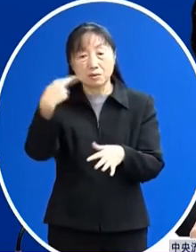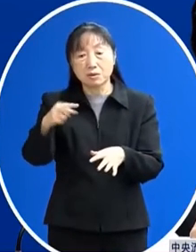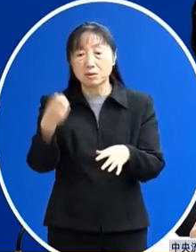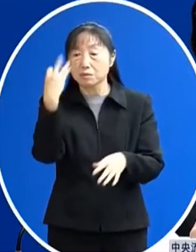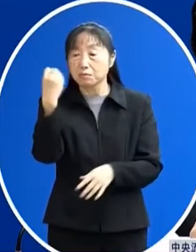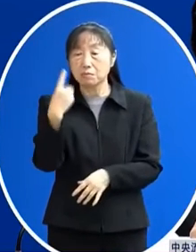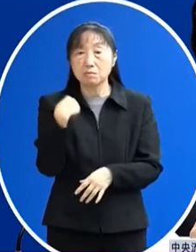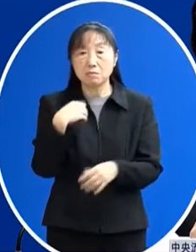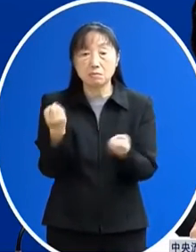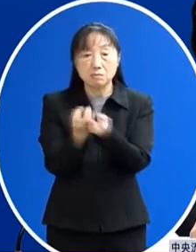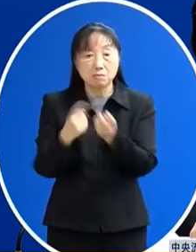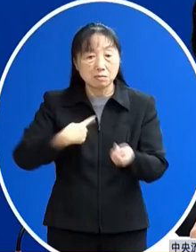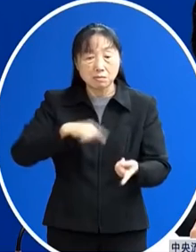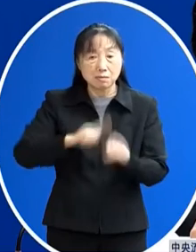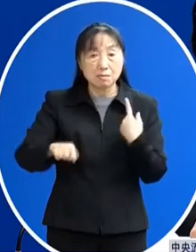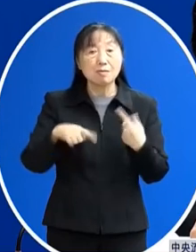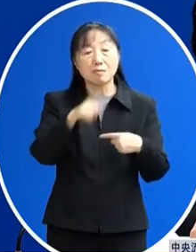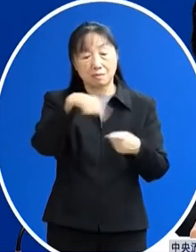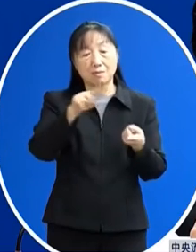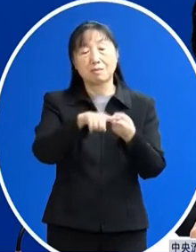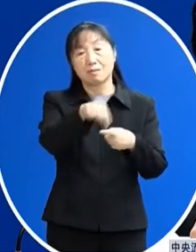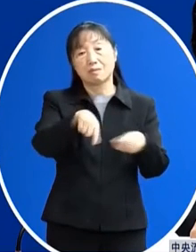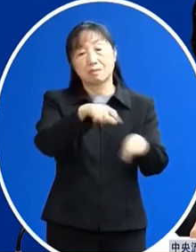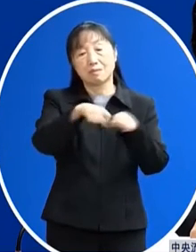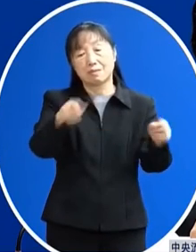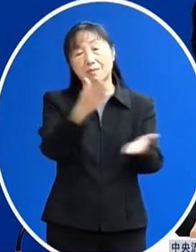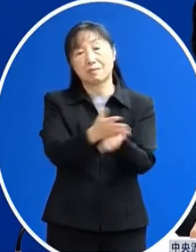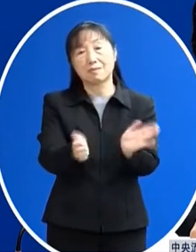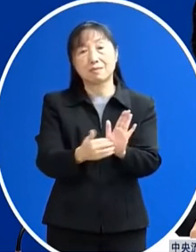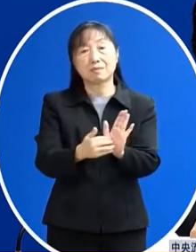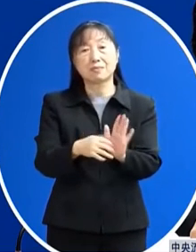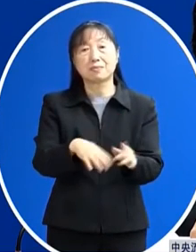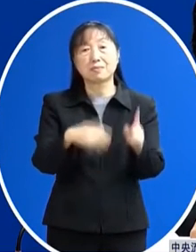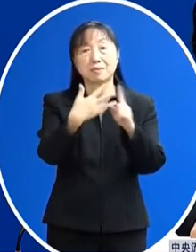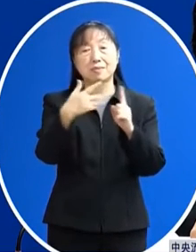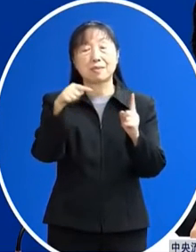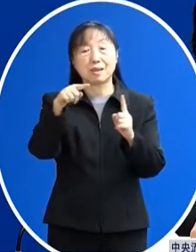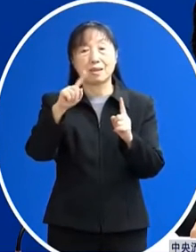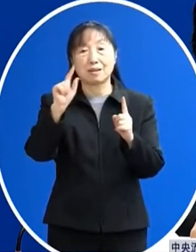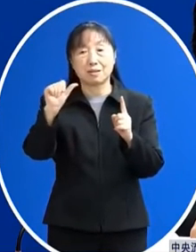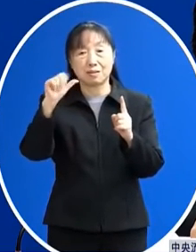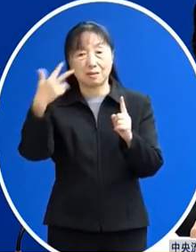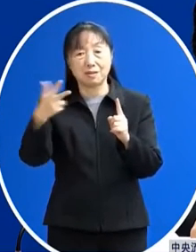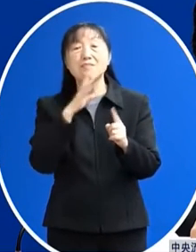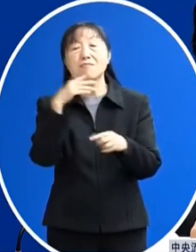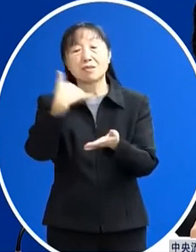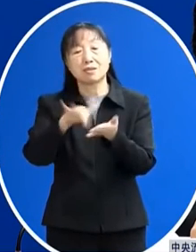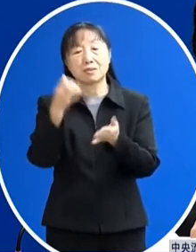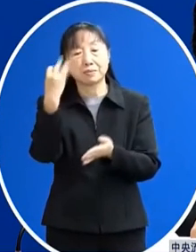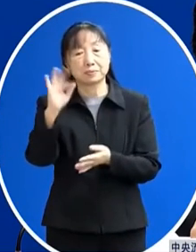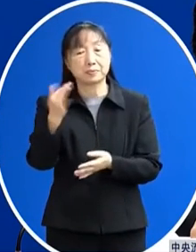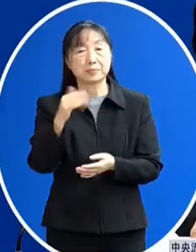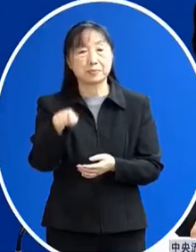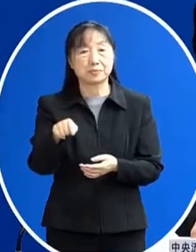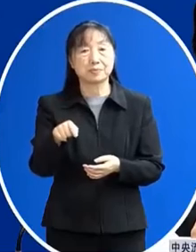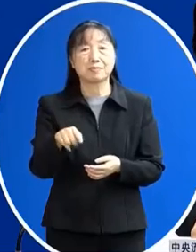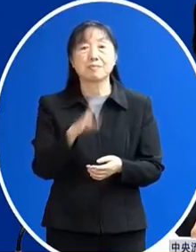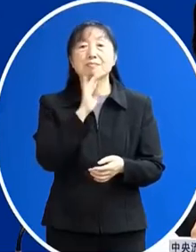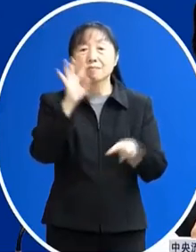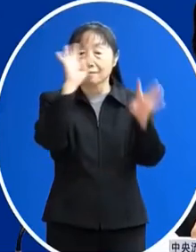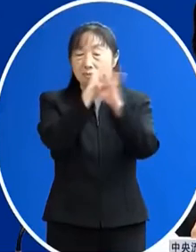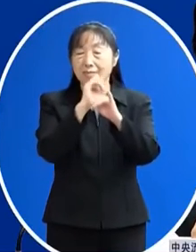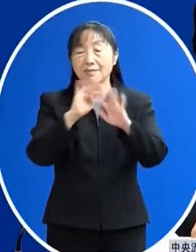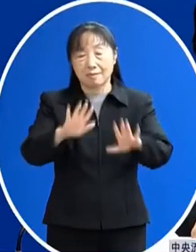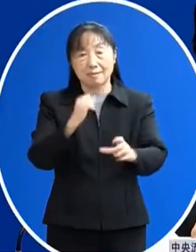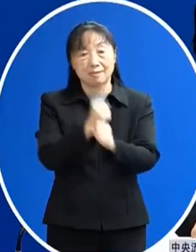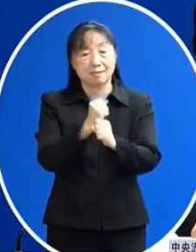可以结案。那另外18687跟18757这两案都是比较新的这个个案，那他们的这个疫调都还